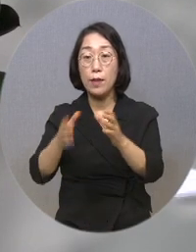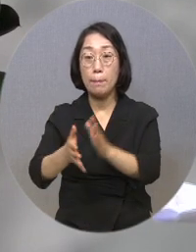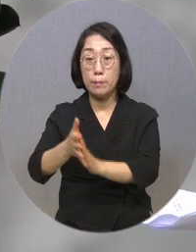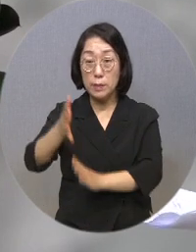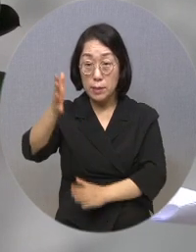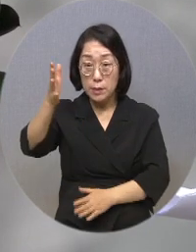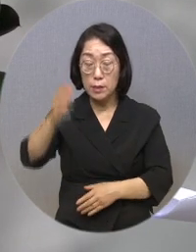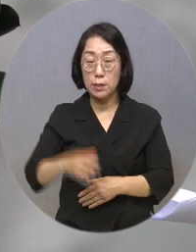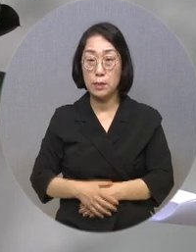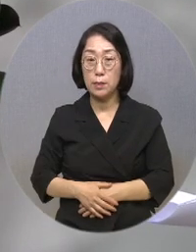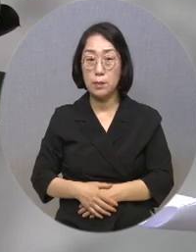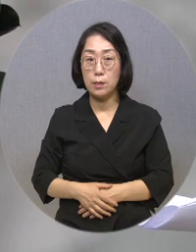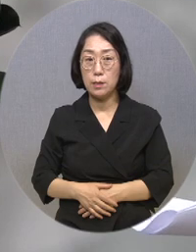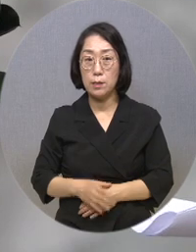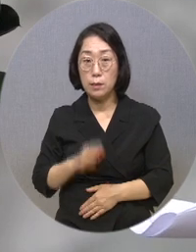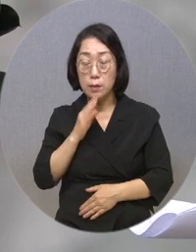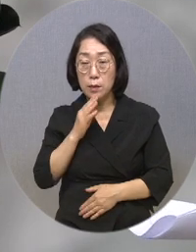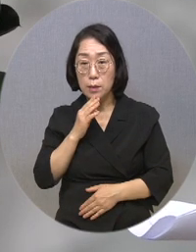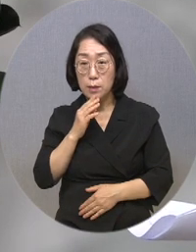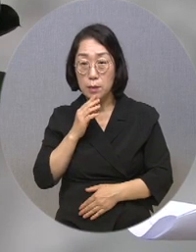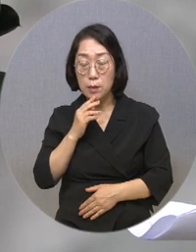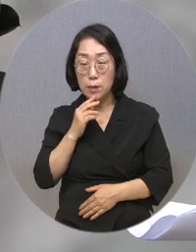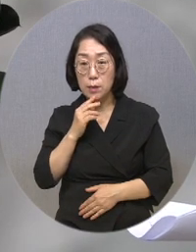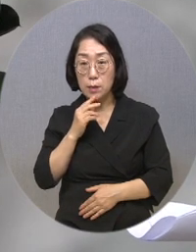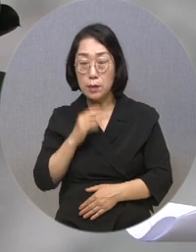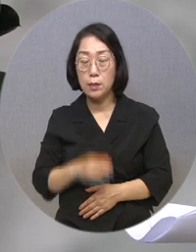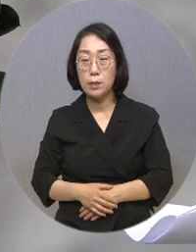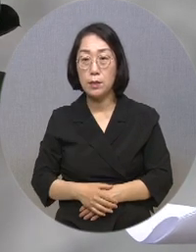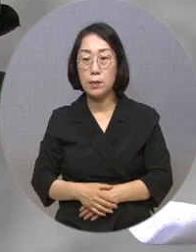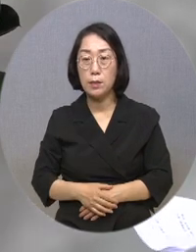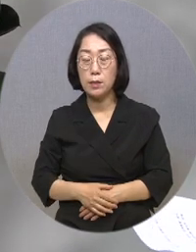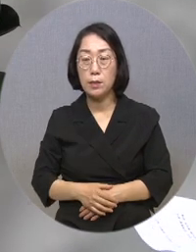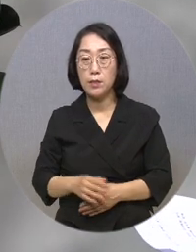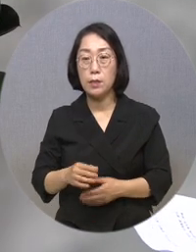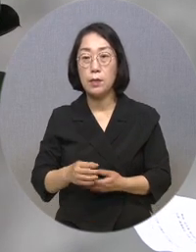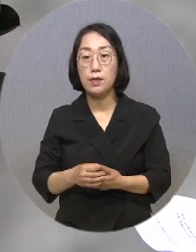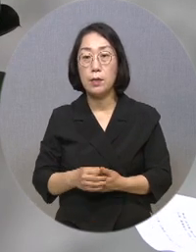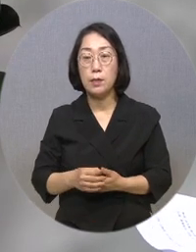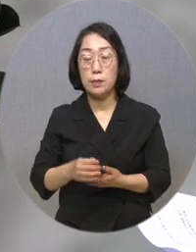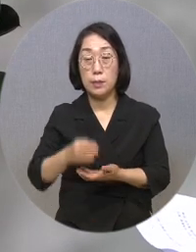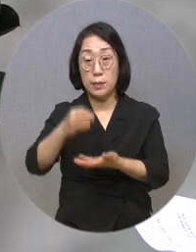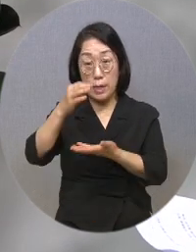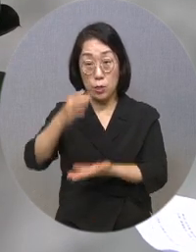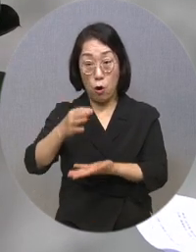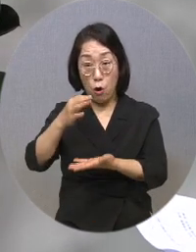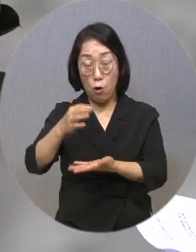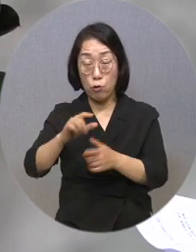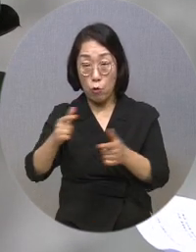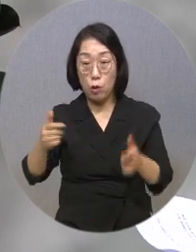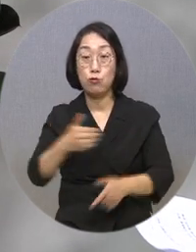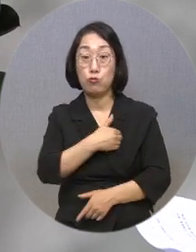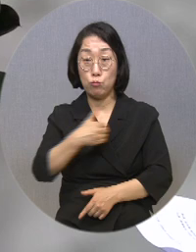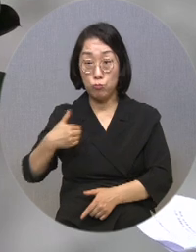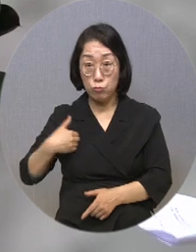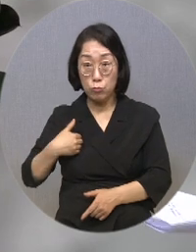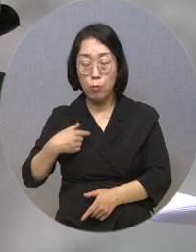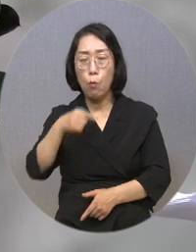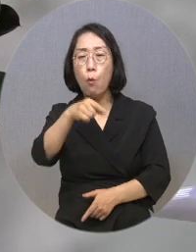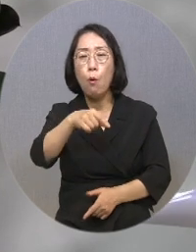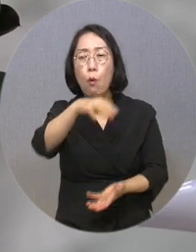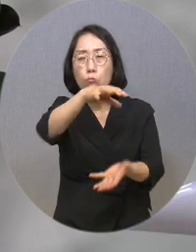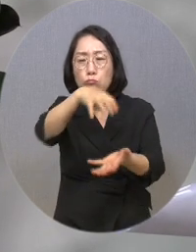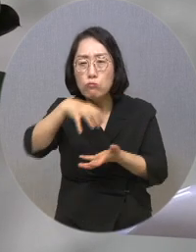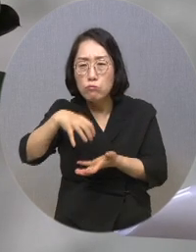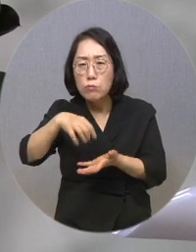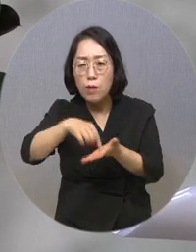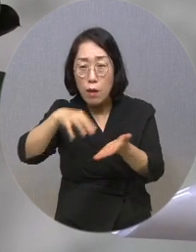예를 들어 직장자립도가 높은 것은 판교 테크노밸리에서 나오는 세수가 엄청나기 때문입니다.